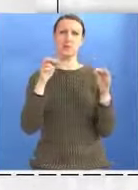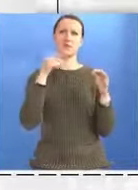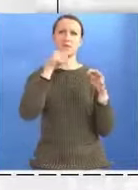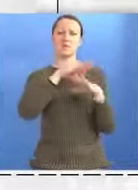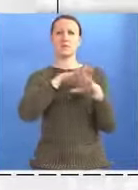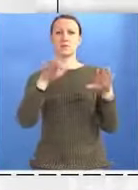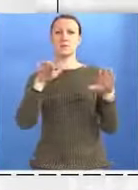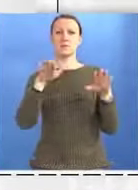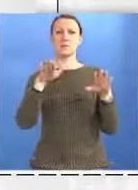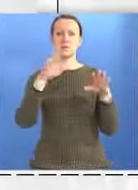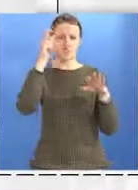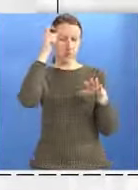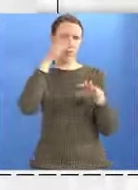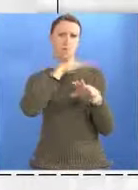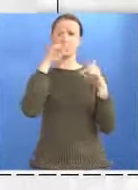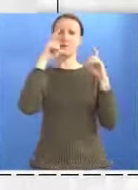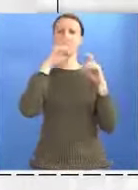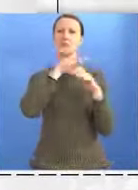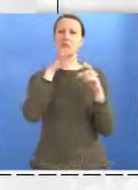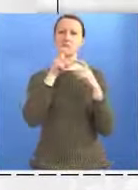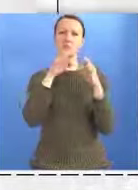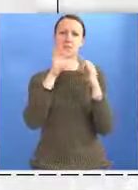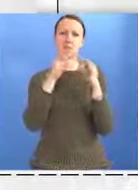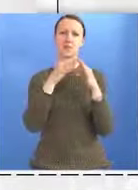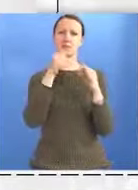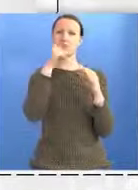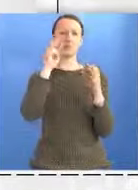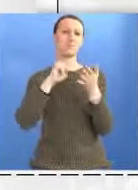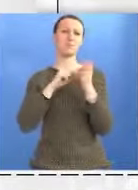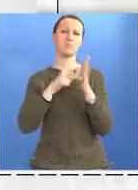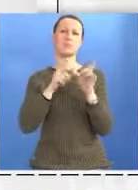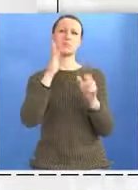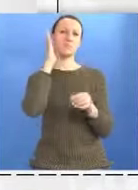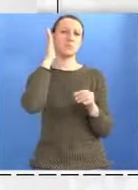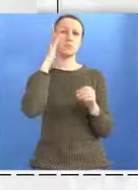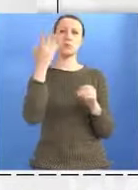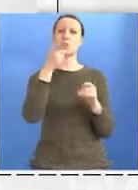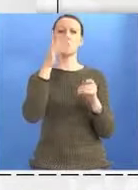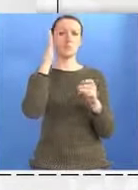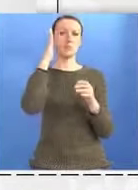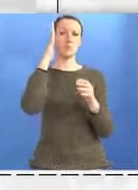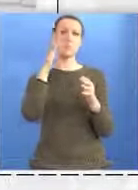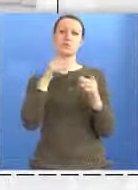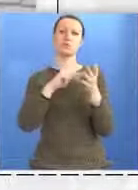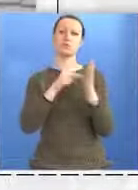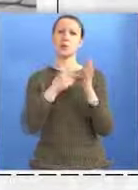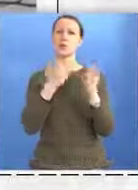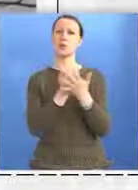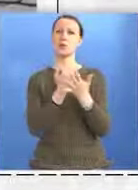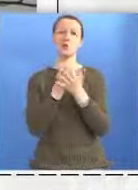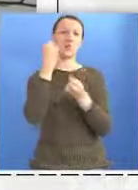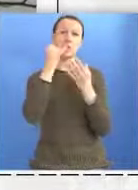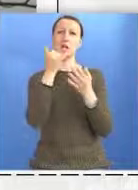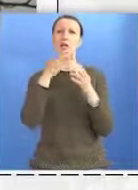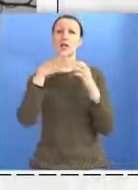A ovo je sve sa Novog Beograda, u stvari, Sava. Što planirate za budućnost? Kakvi su vam budući planovi, neke nove